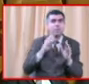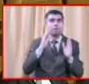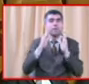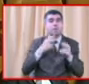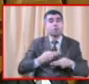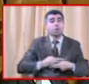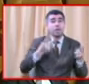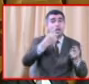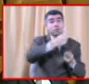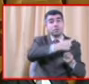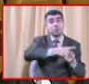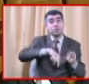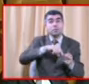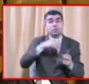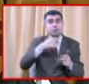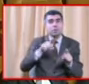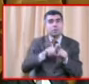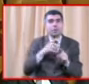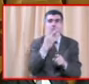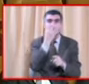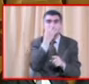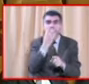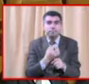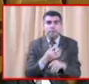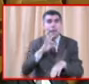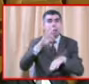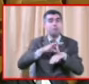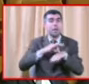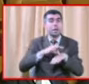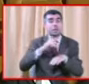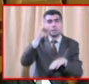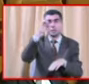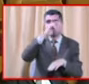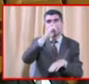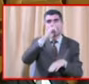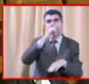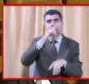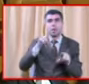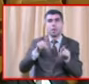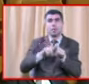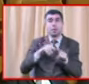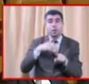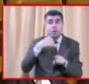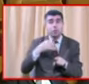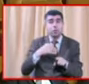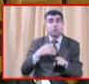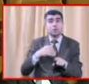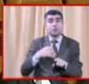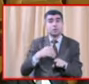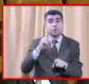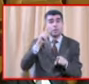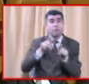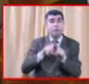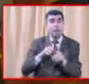ديال تيساتا والناس خدامه كيتقطعوا فقط لان هذا المرض الغريب ما استجبتوش ليه. اولا ما استجبوش انه يراعي ويدخلوه